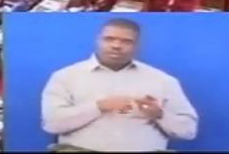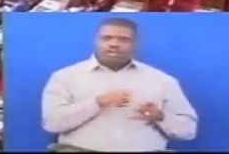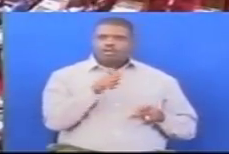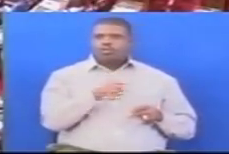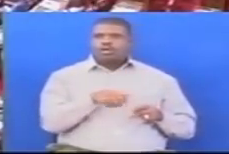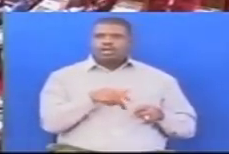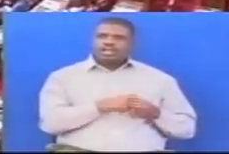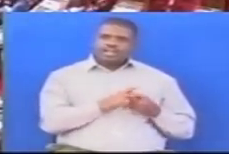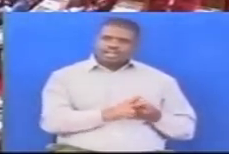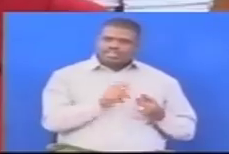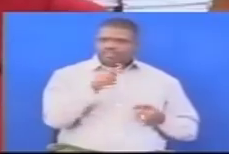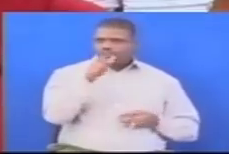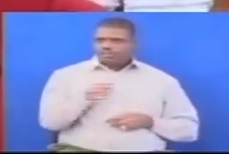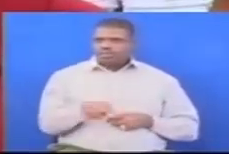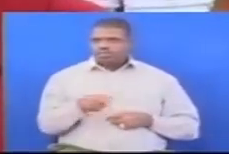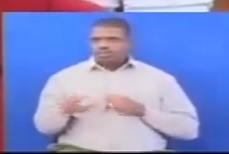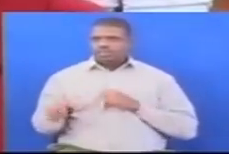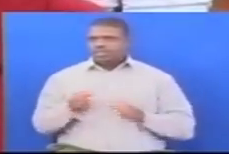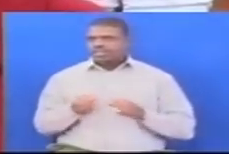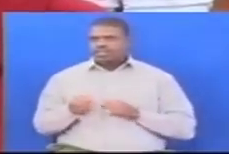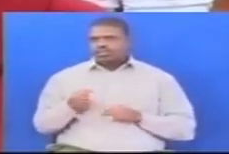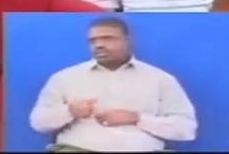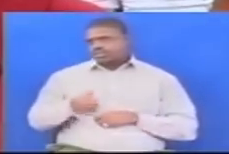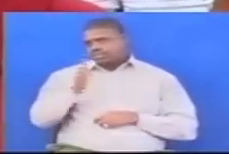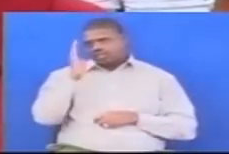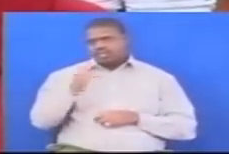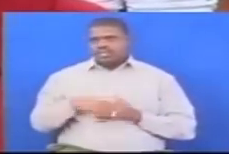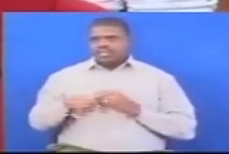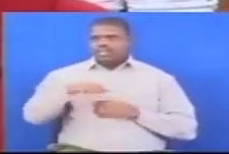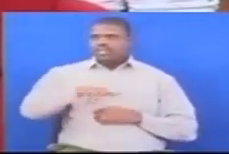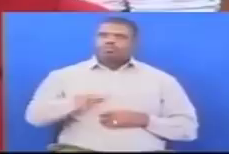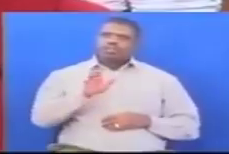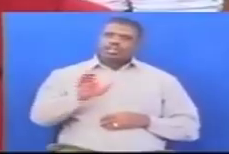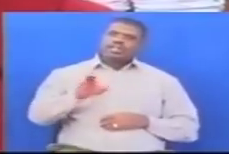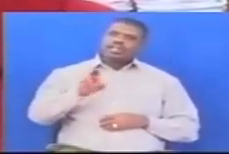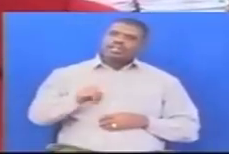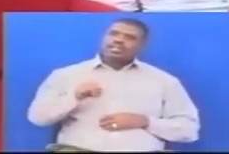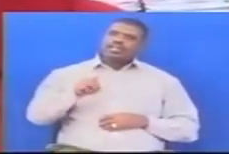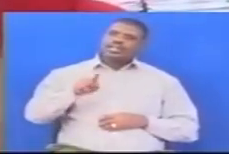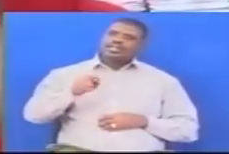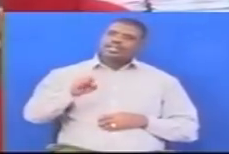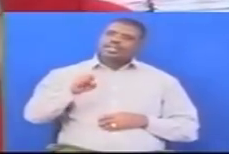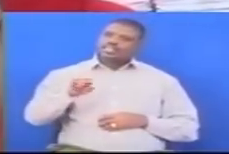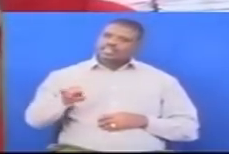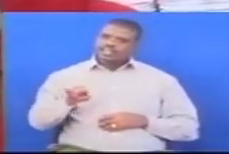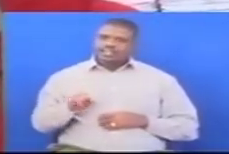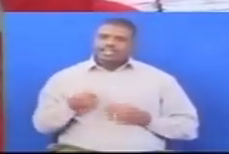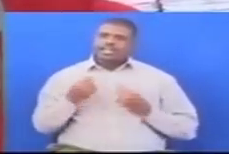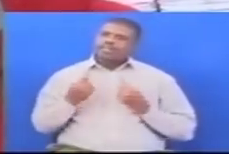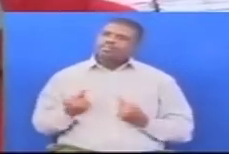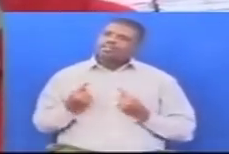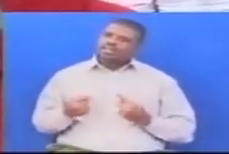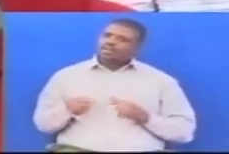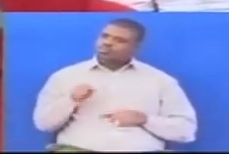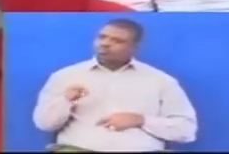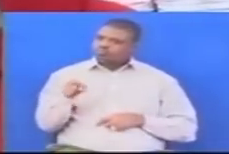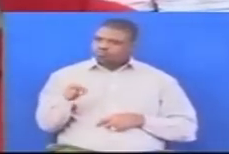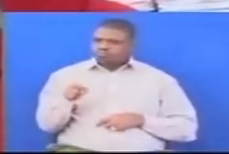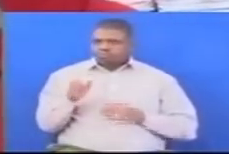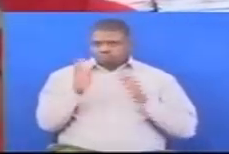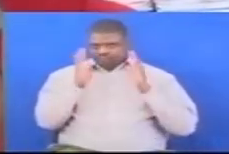wakandarasi, zimeliwa na watu ambao ni watendaji wa serikali kwenye jimbo lake la Nkansi. Lakini namshangaa sana kwa sababu mimi najua kabisa mheshimiwa